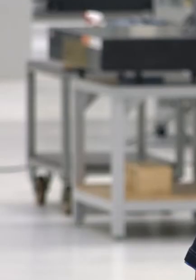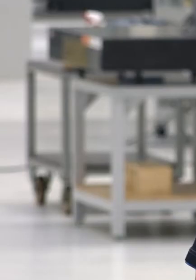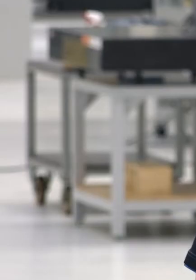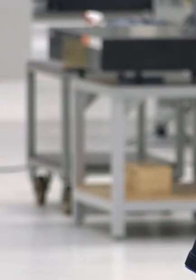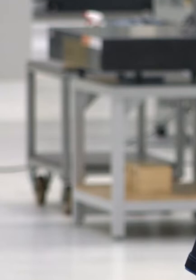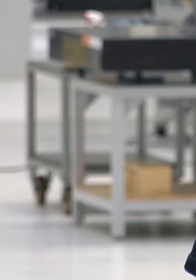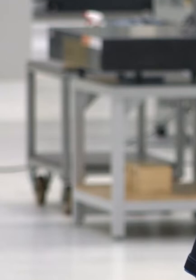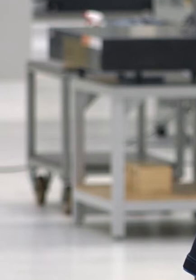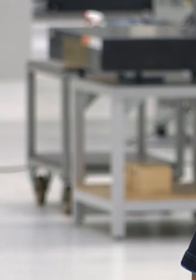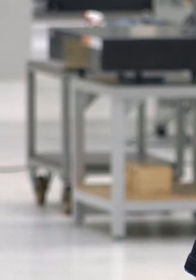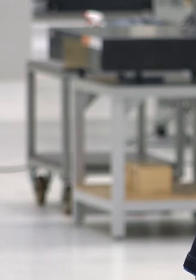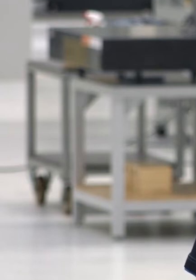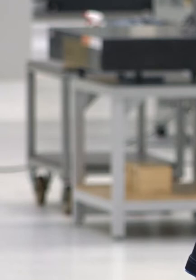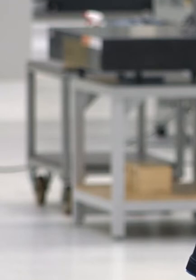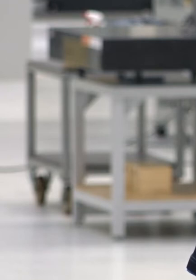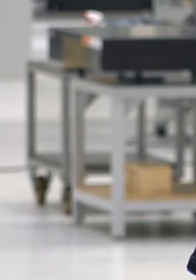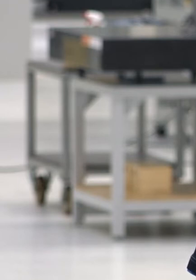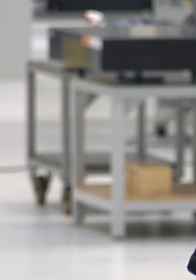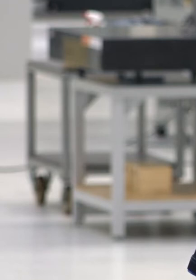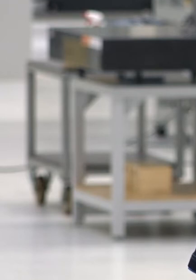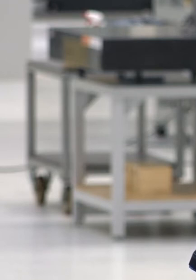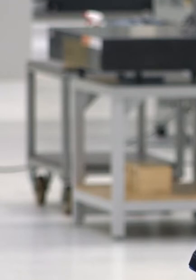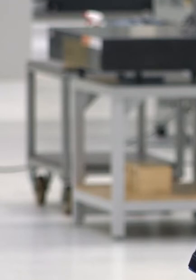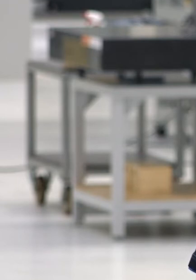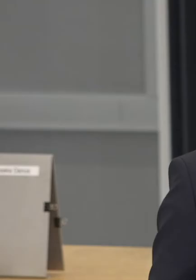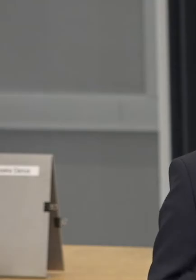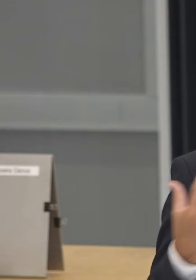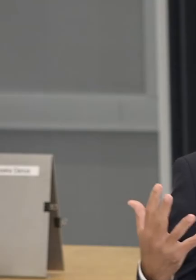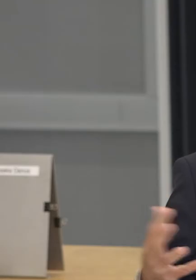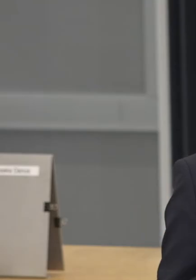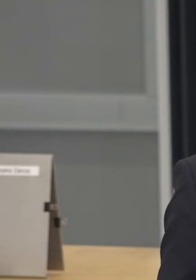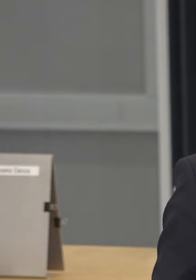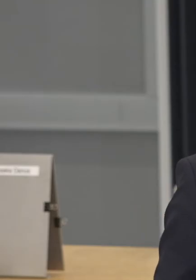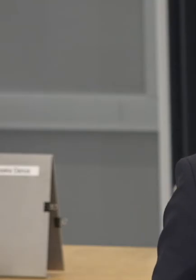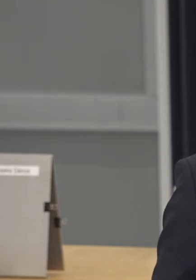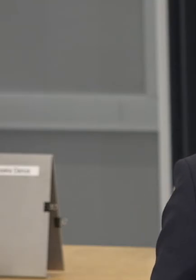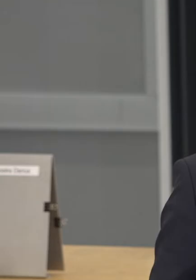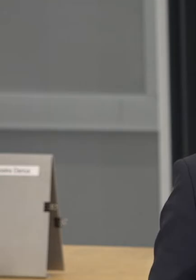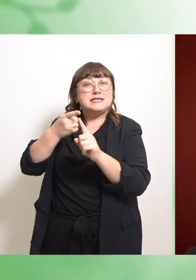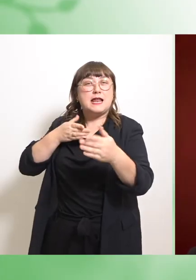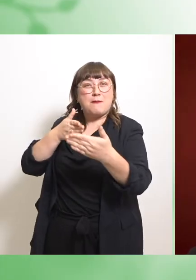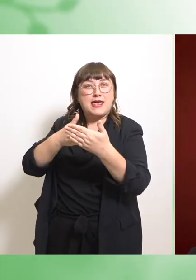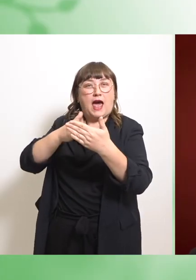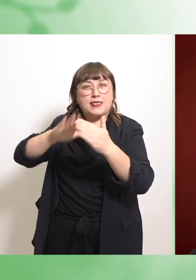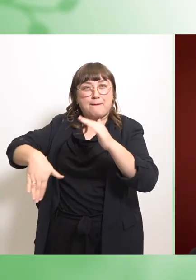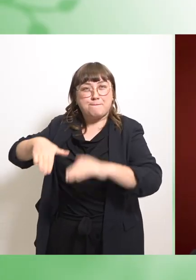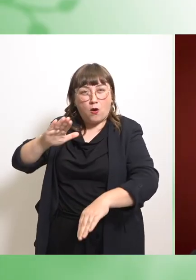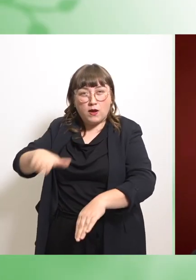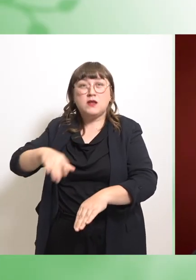Selbst dahinter ist, auch mit der Unterstützung, dann hat man kaum Schwierigkeiten damit, das zu meistern. Wertschätzung als oberstes Gebot. Um